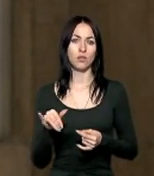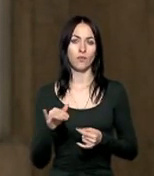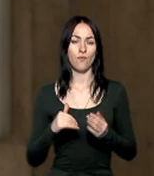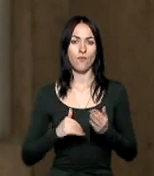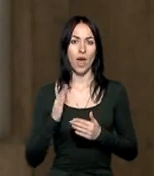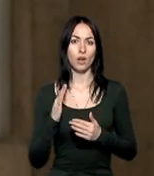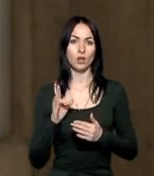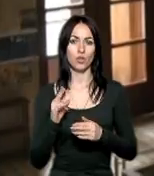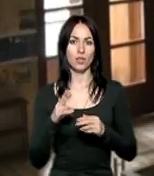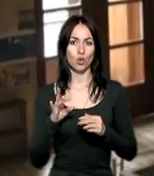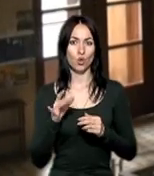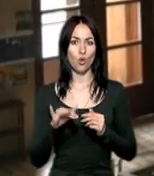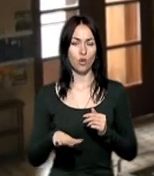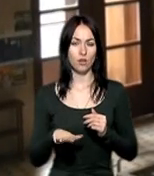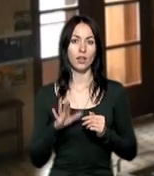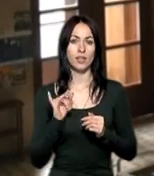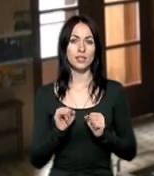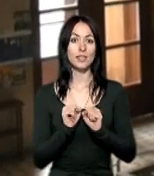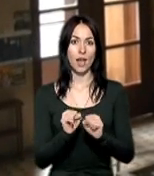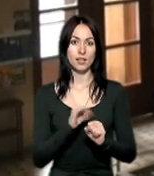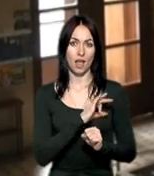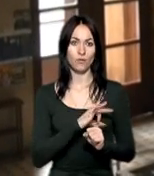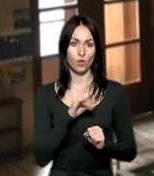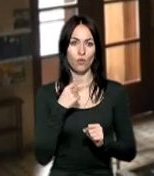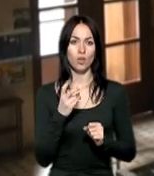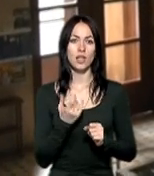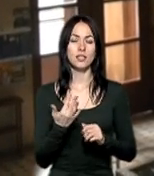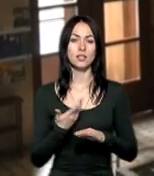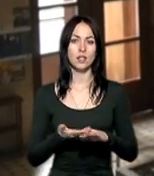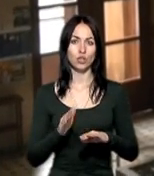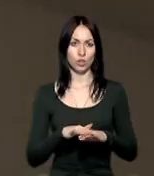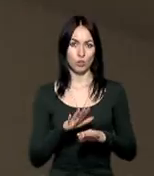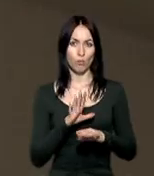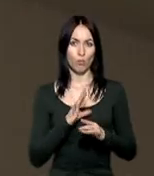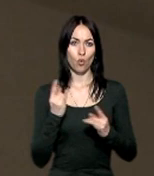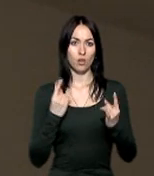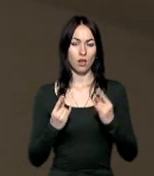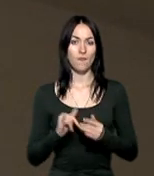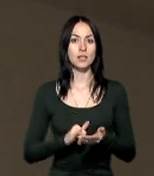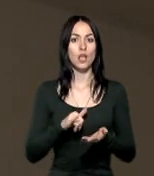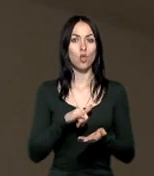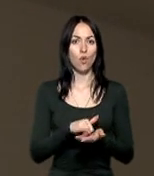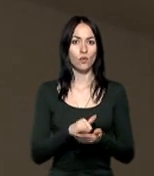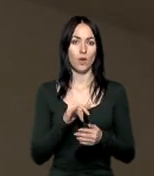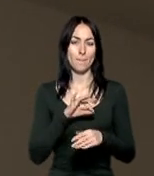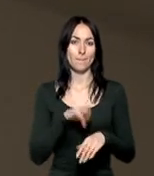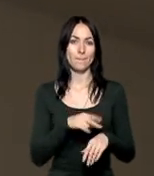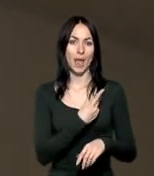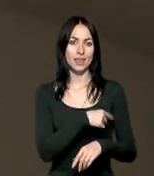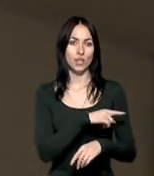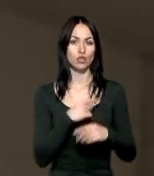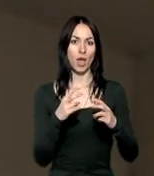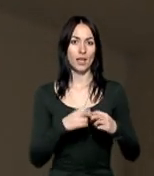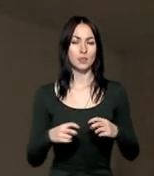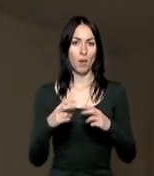верхньої кінцівки ноги. Захисник говорить, наскільки тяжкими були ушкодження патрульного, встановлюватиме медична експертиза.